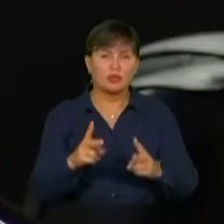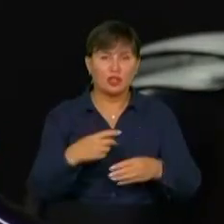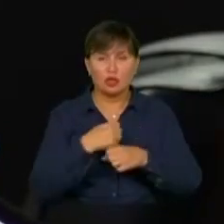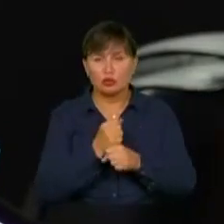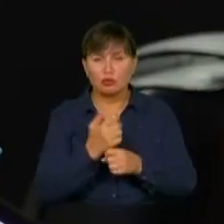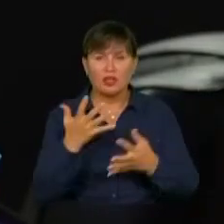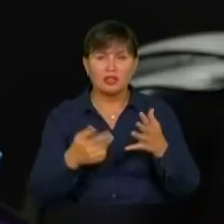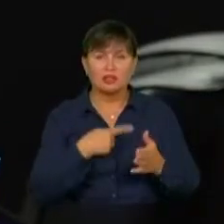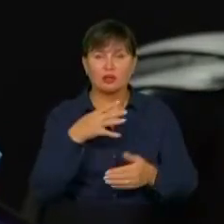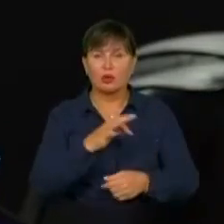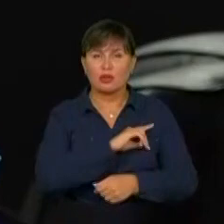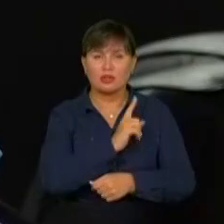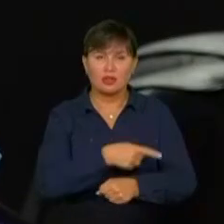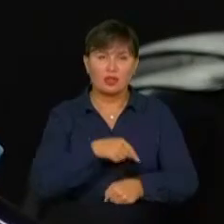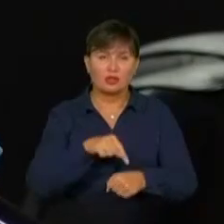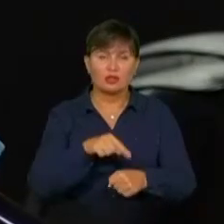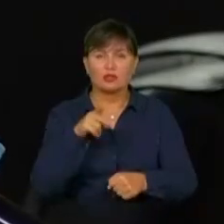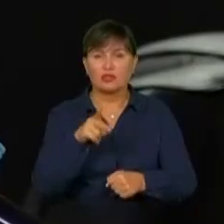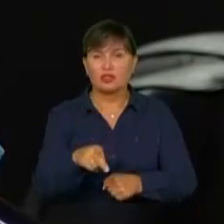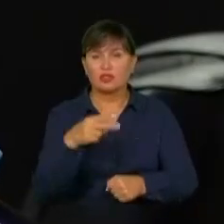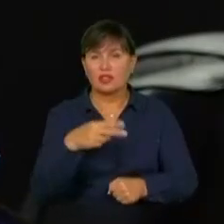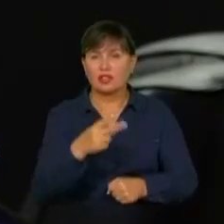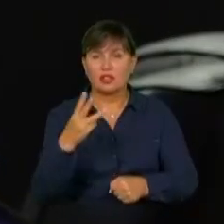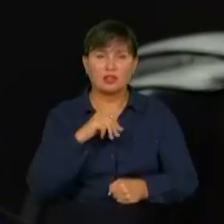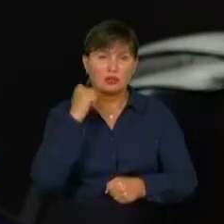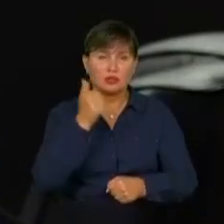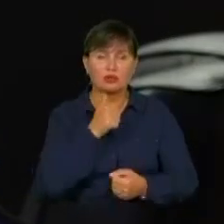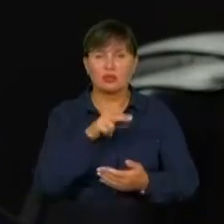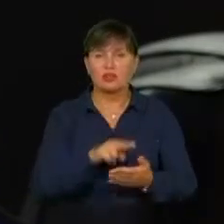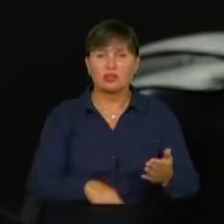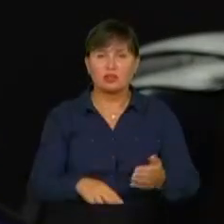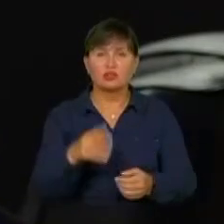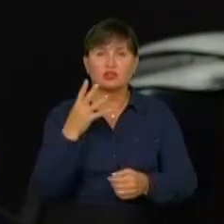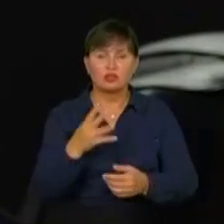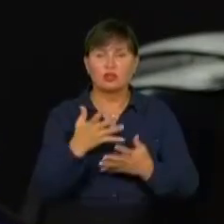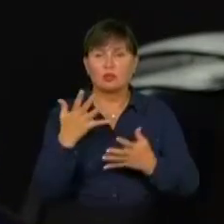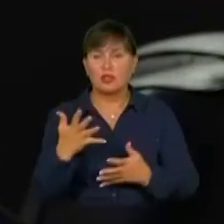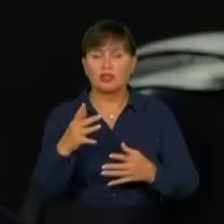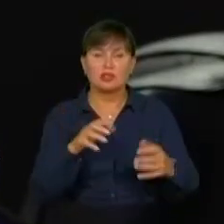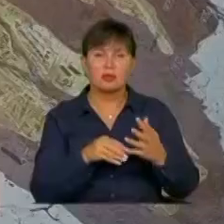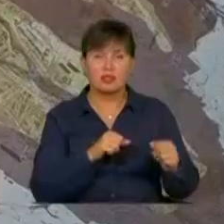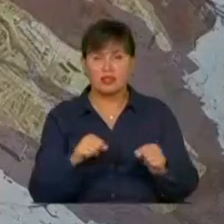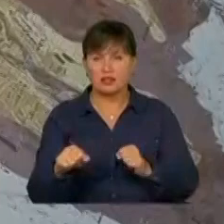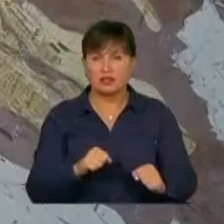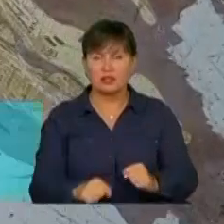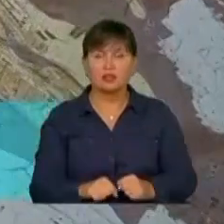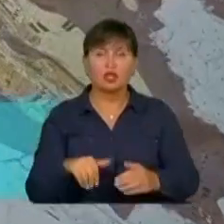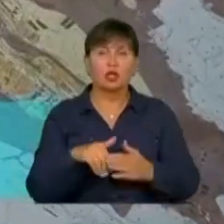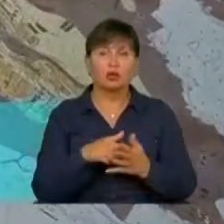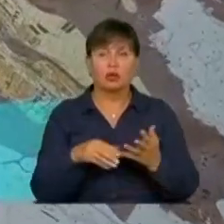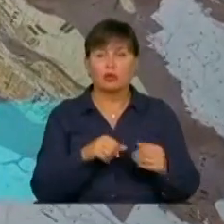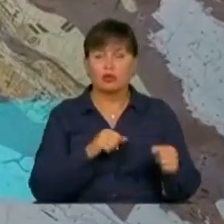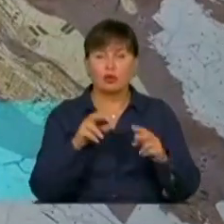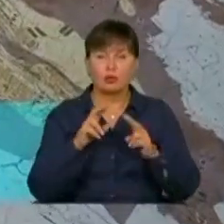Если говорить о сильных и ощутимых, то в 2023 году зарегистрировано 4-5 землетрясений. Новый